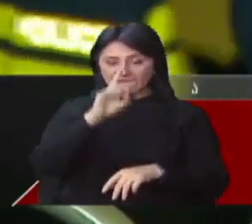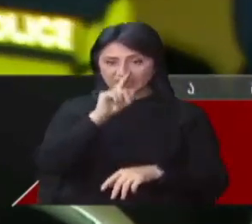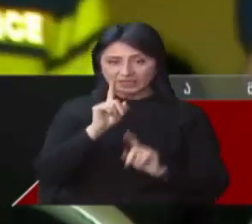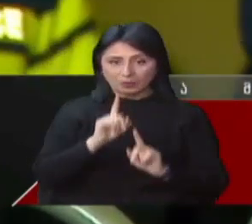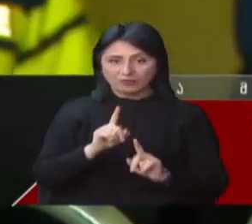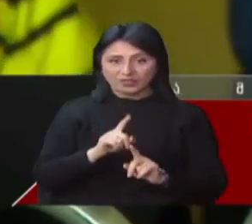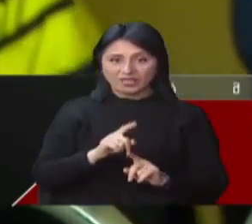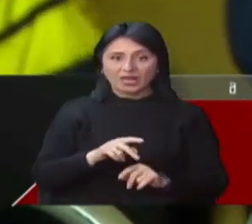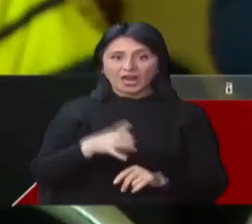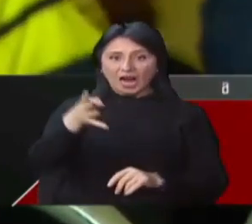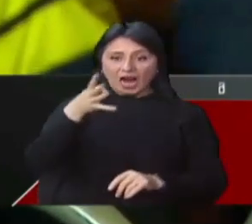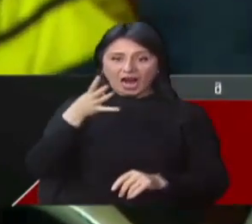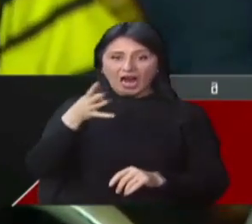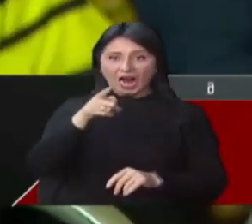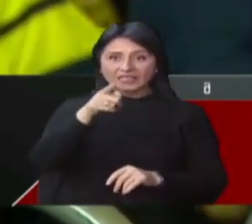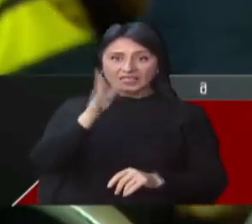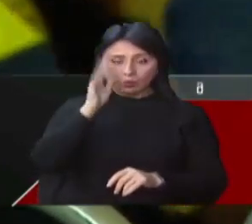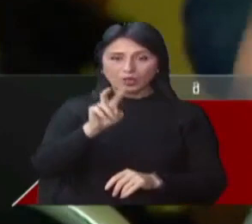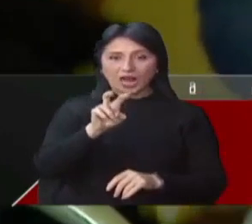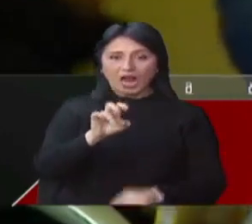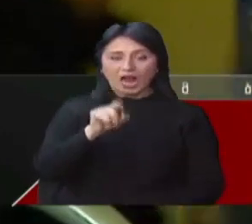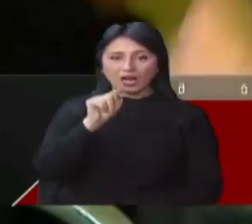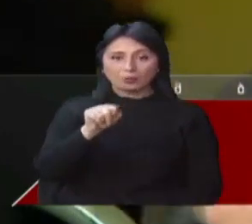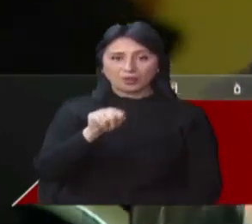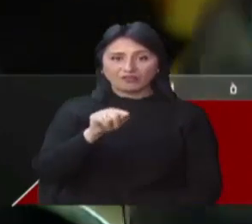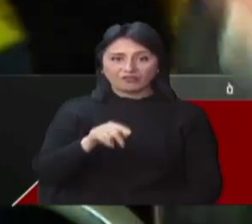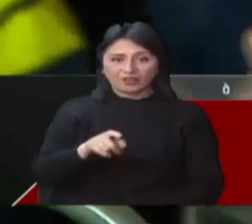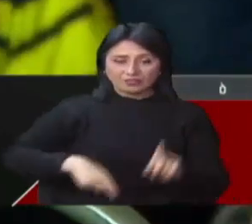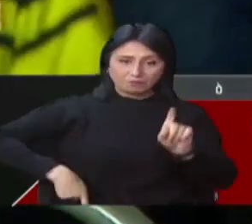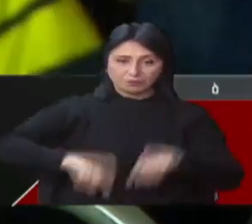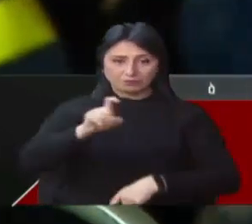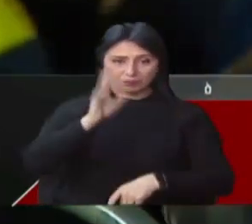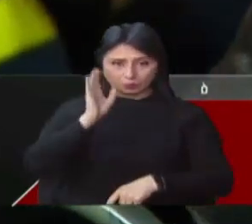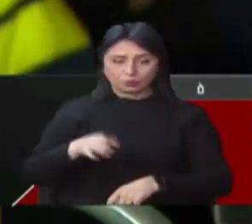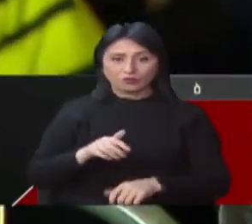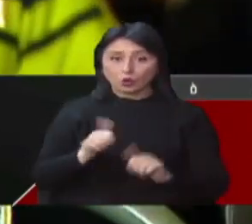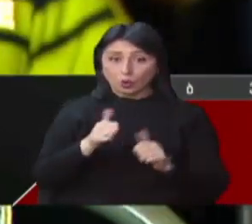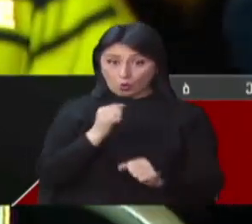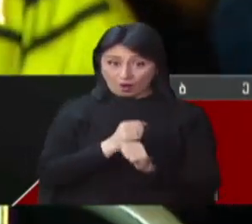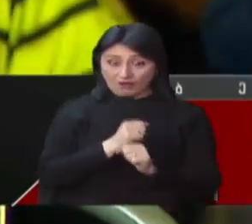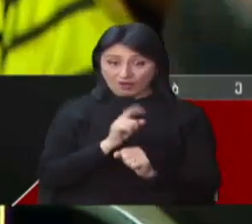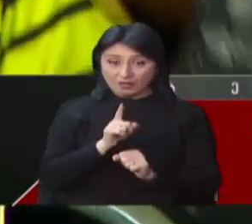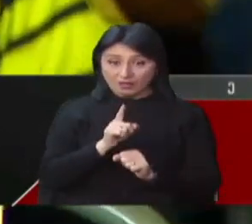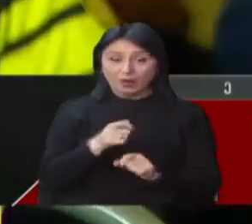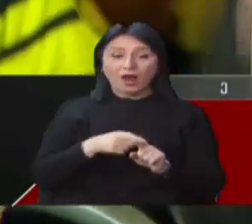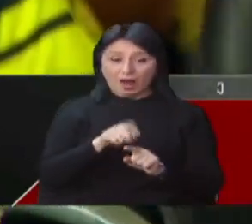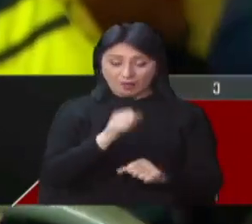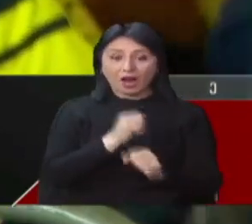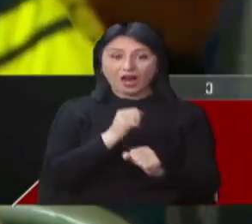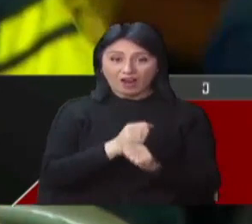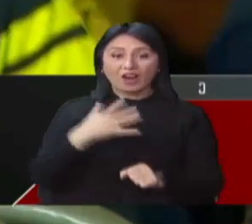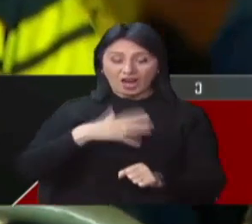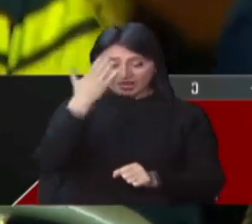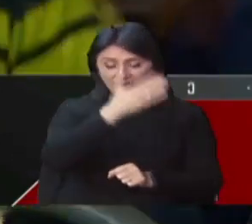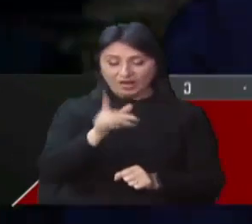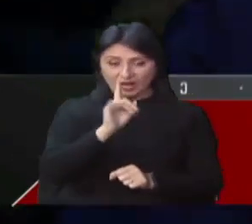ცდებიან, კანცელარიიდან მოუწევს ღარიბაშვილს კინწისქვრის გამოგდება. Როგორ გავაკეთებთ? Ამას გააკეთებს